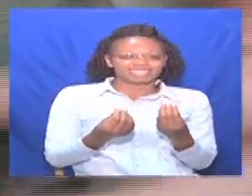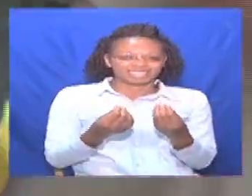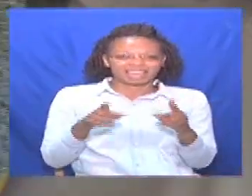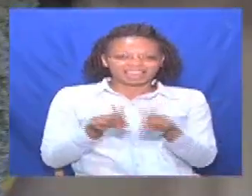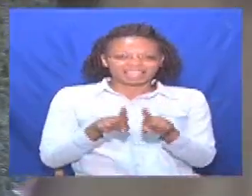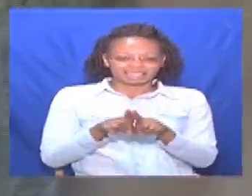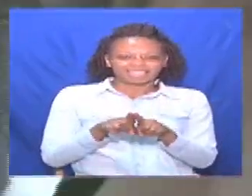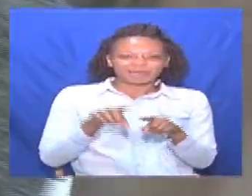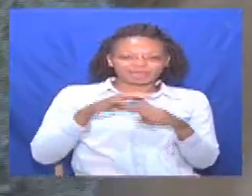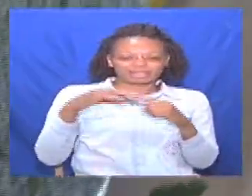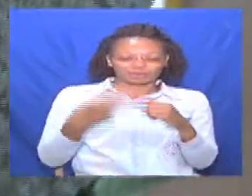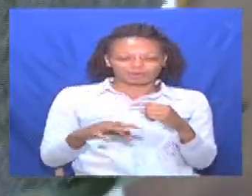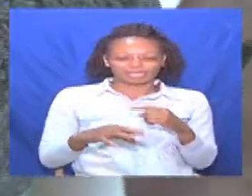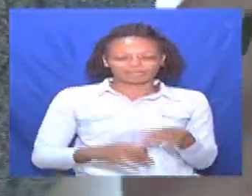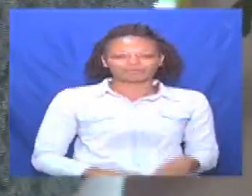it.